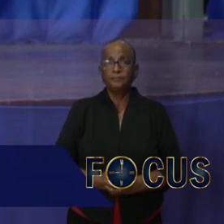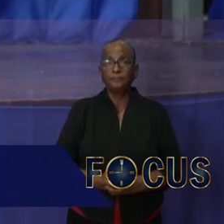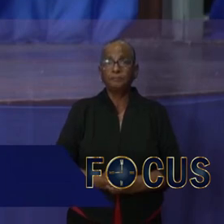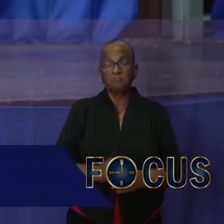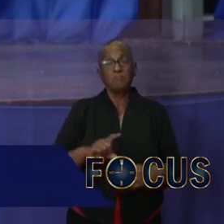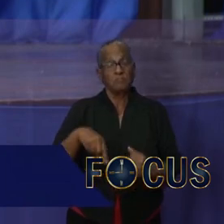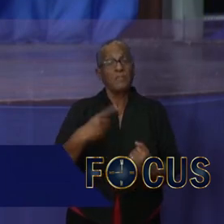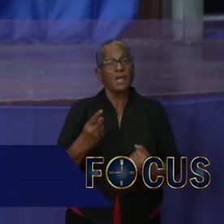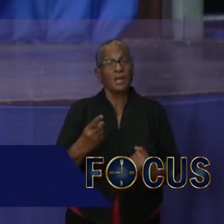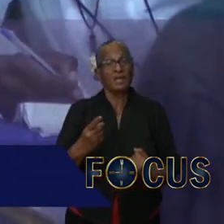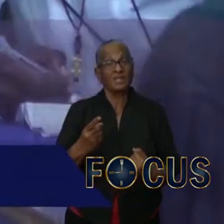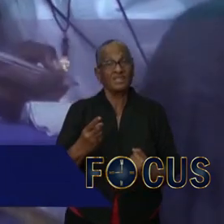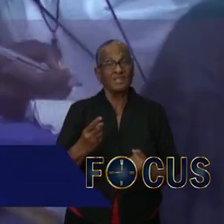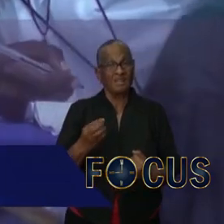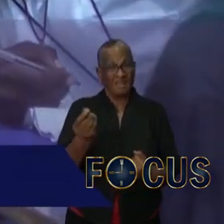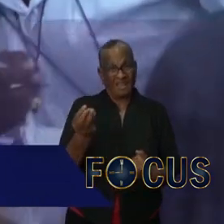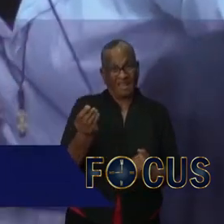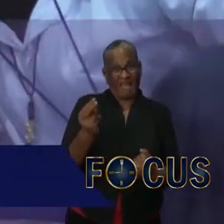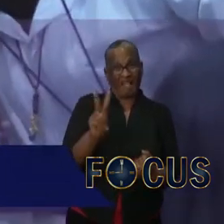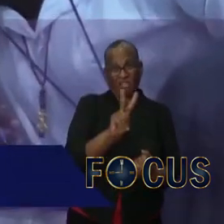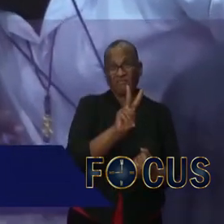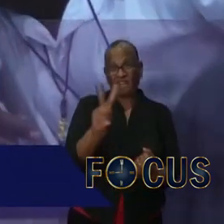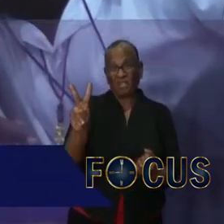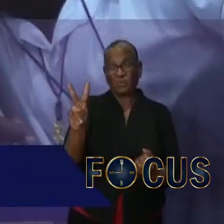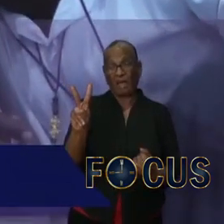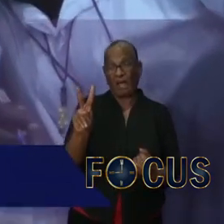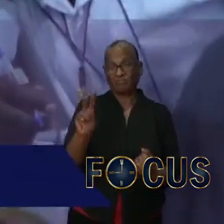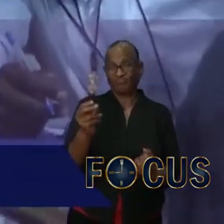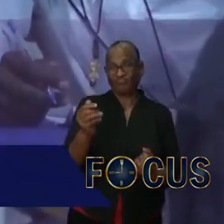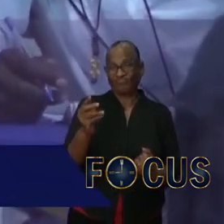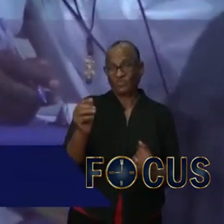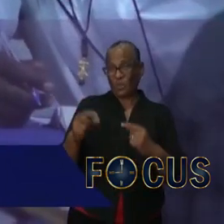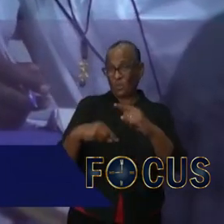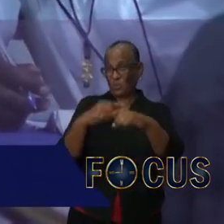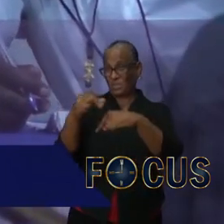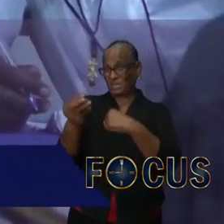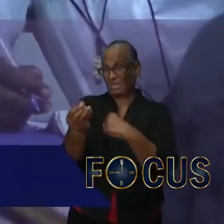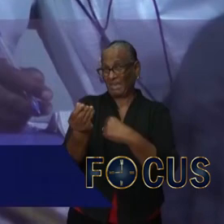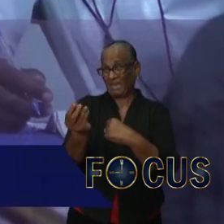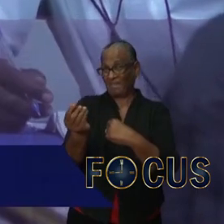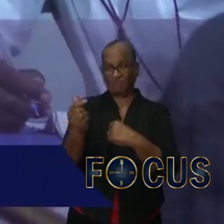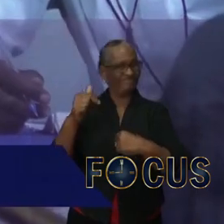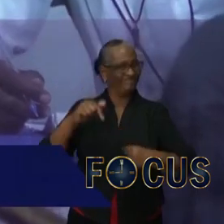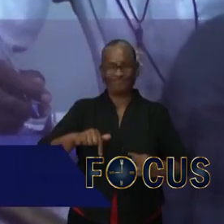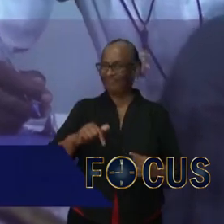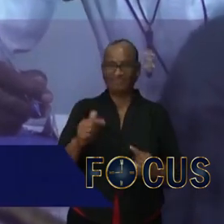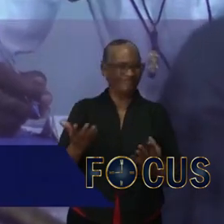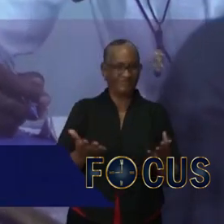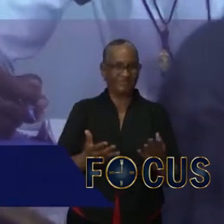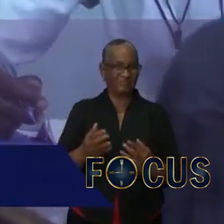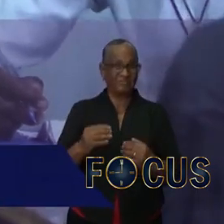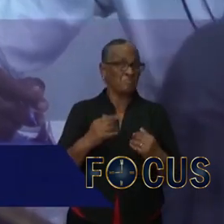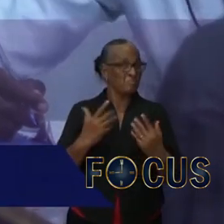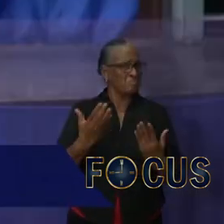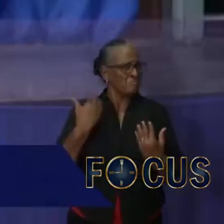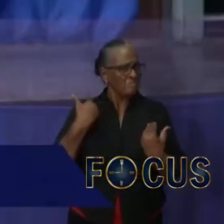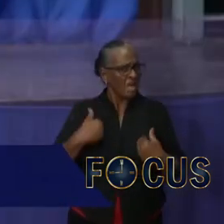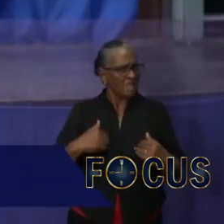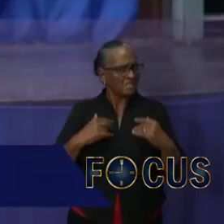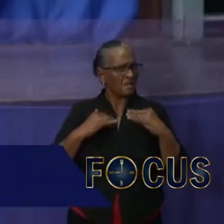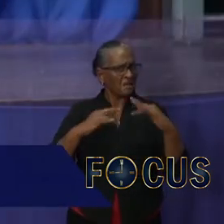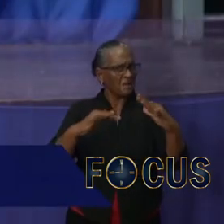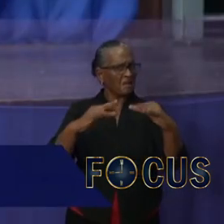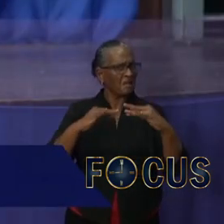Meer nog, de koers. Men houdt zich niet aan de regels. Als de regering